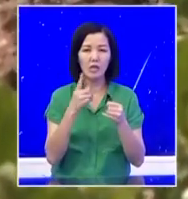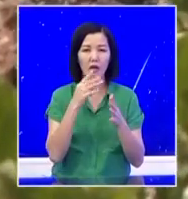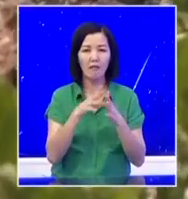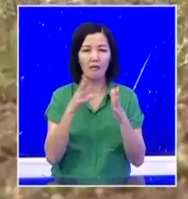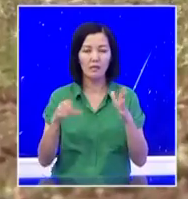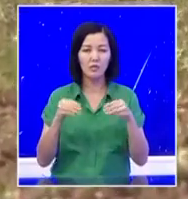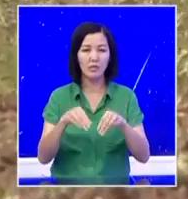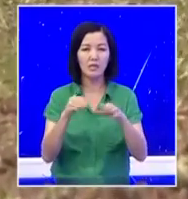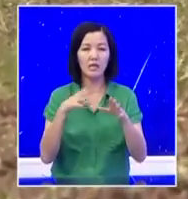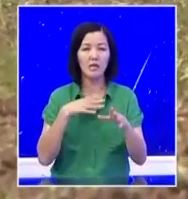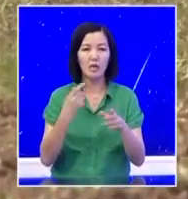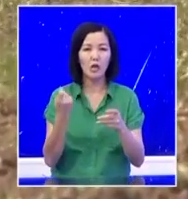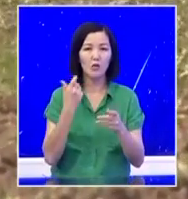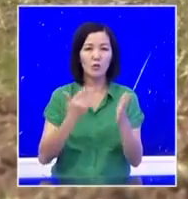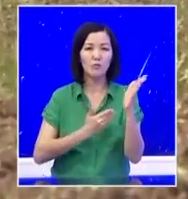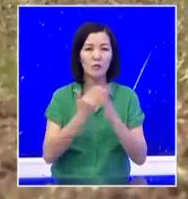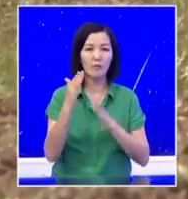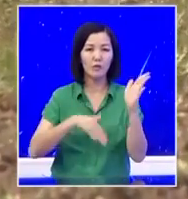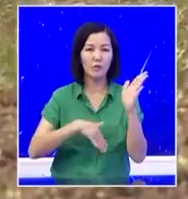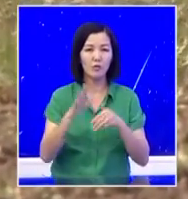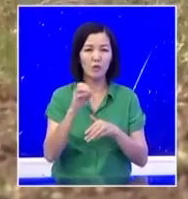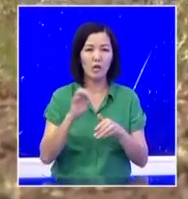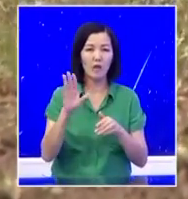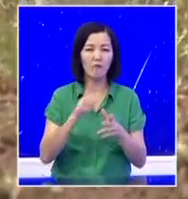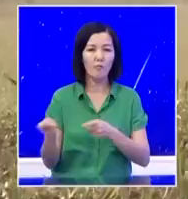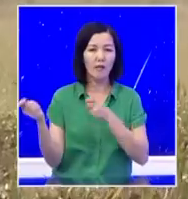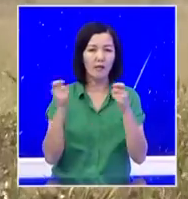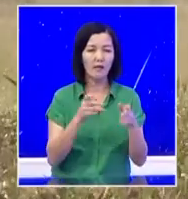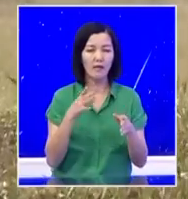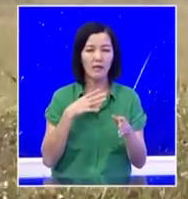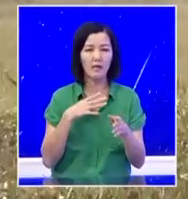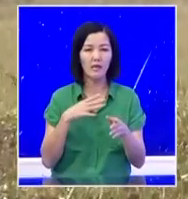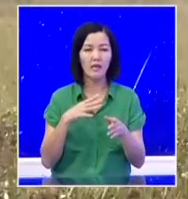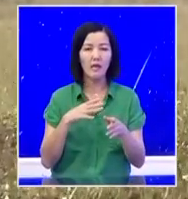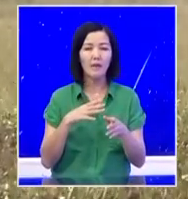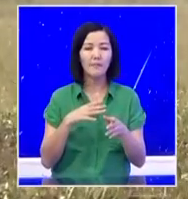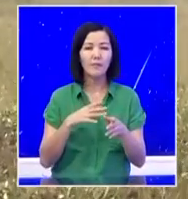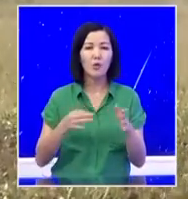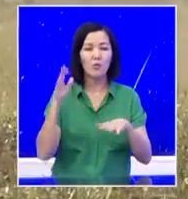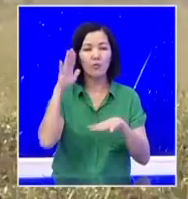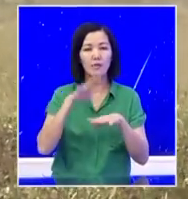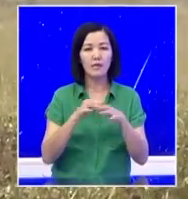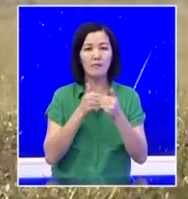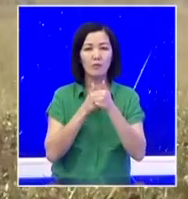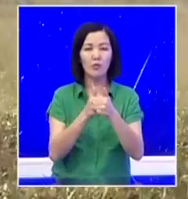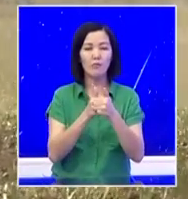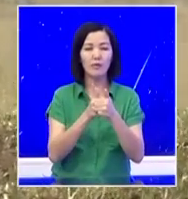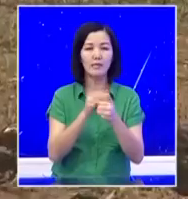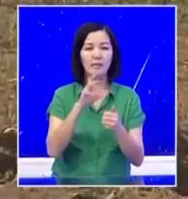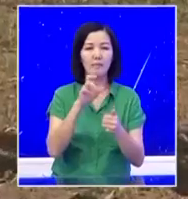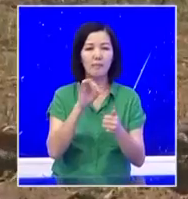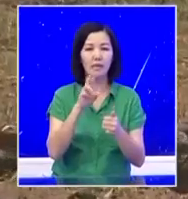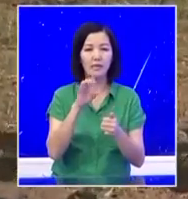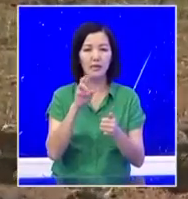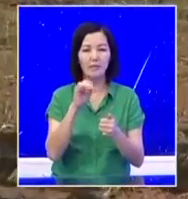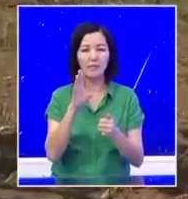қызылшасы егілген, тұқым сапасы жоғары, еуропалық ардан қызылшасы. Ауданға атпасын тіреген облыс басшысының орынбасары Сержан